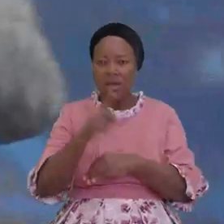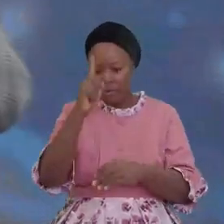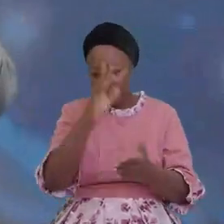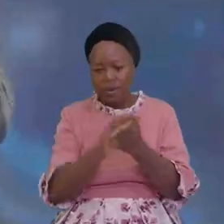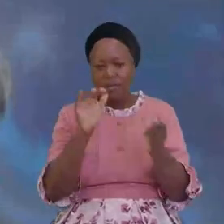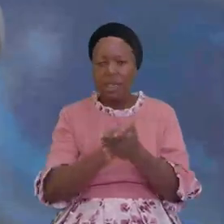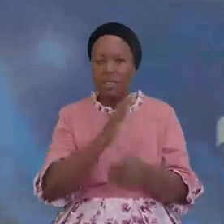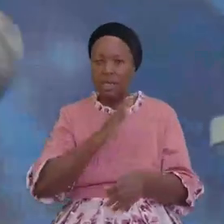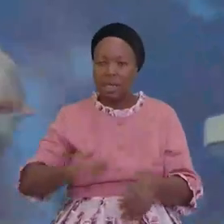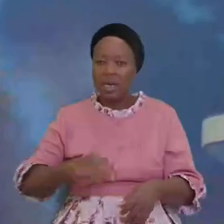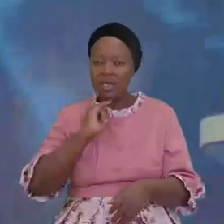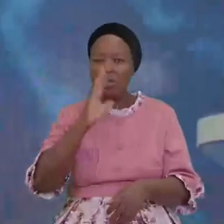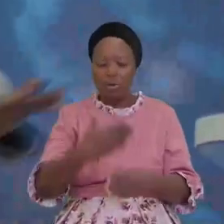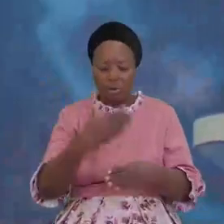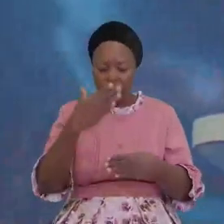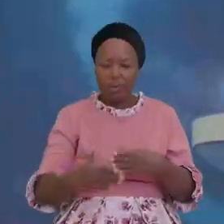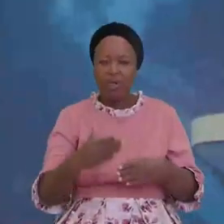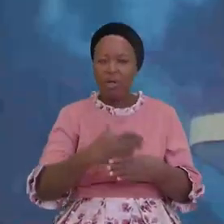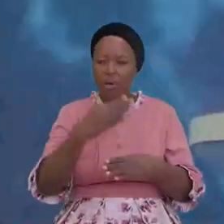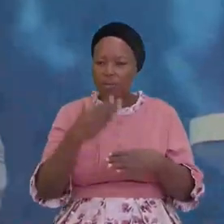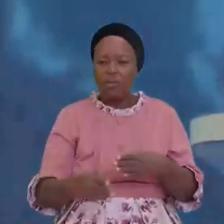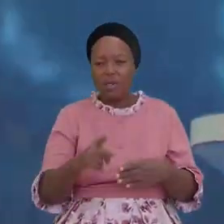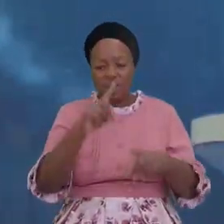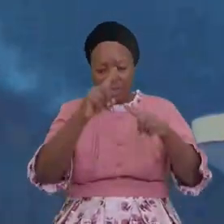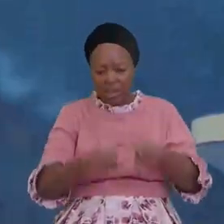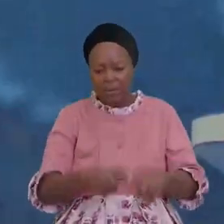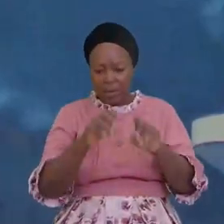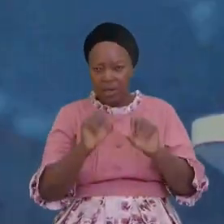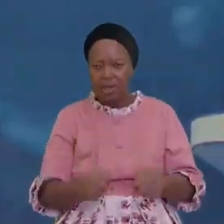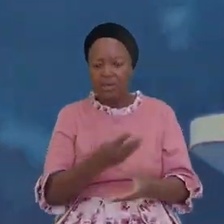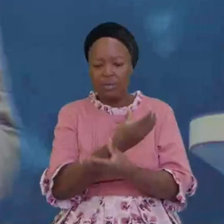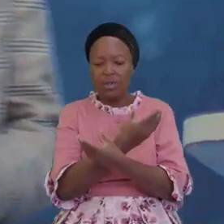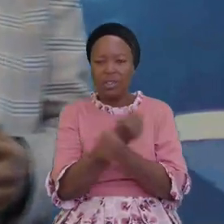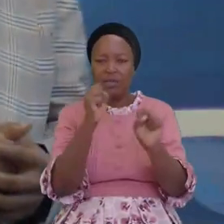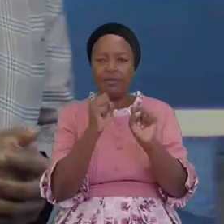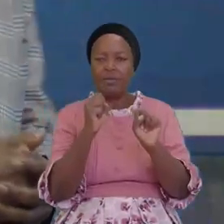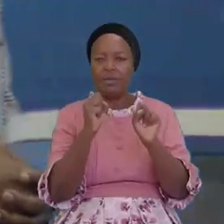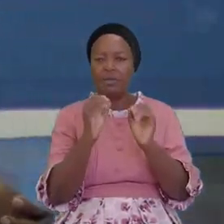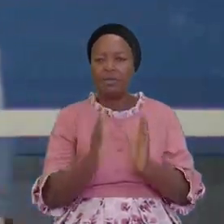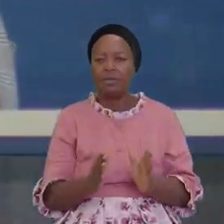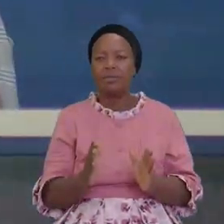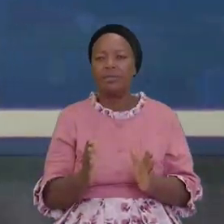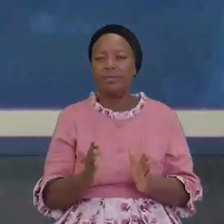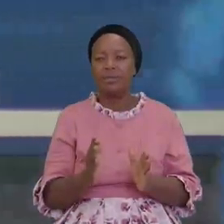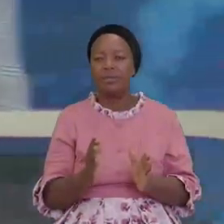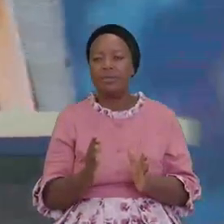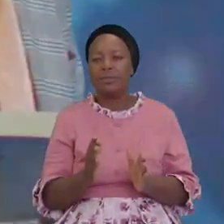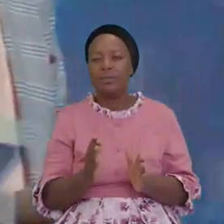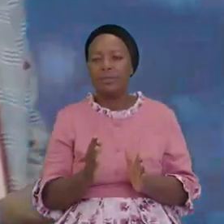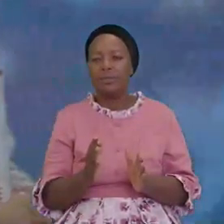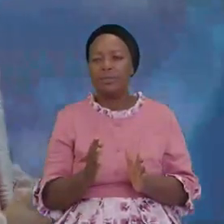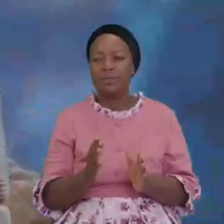C'est comme ça qu'il délivre. Ce soir, tu dois croire que Christ est le